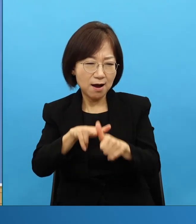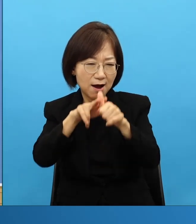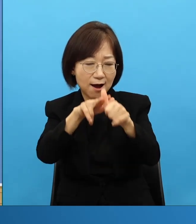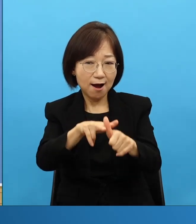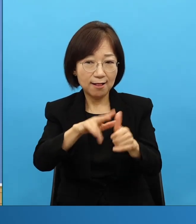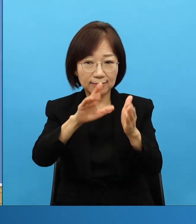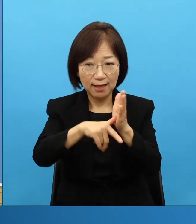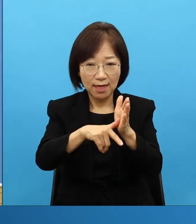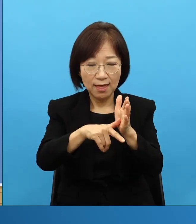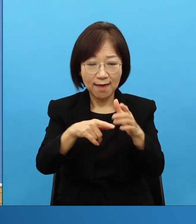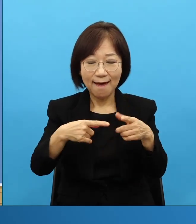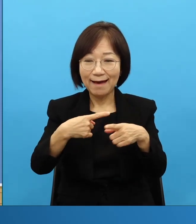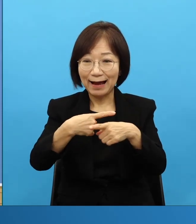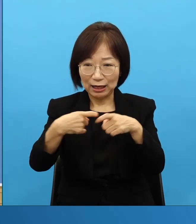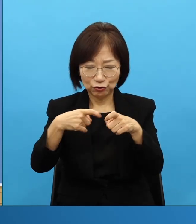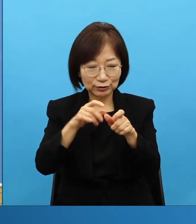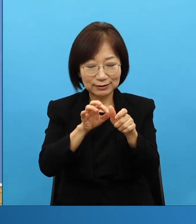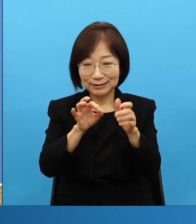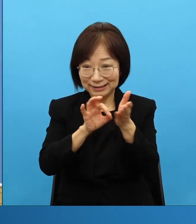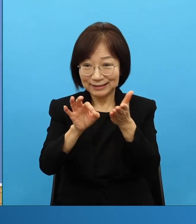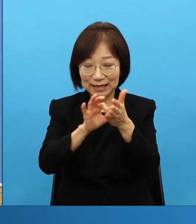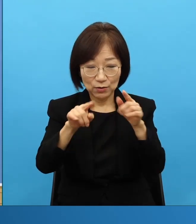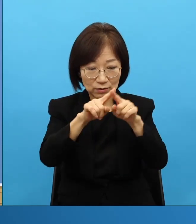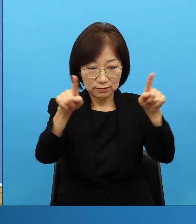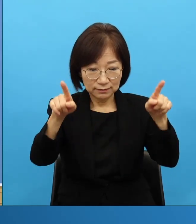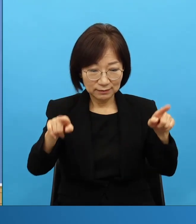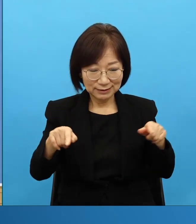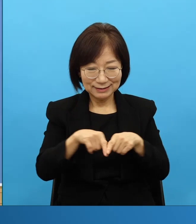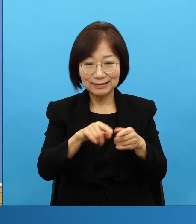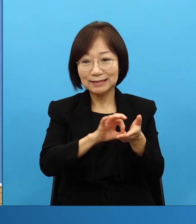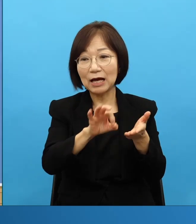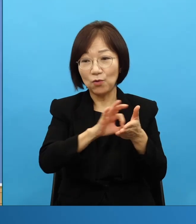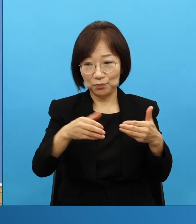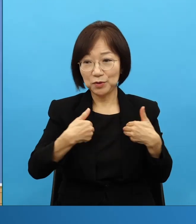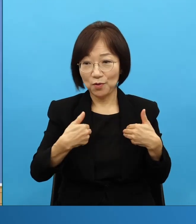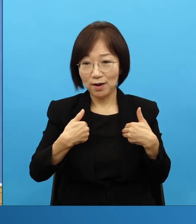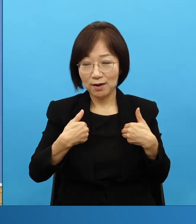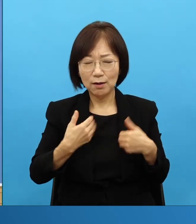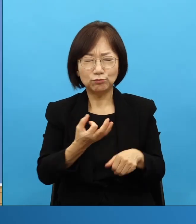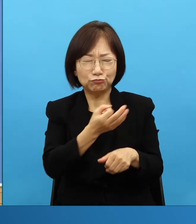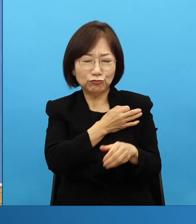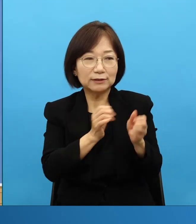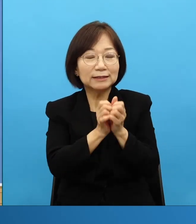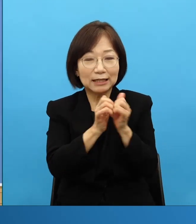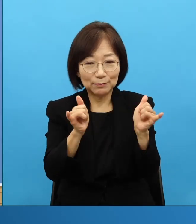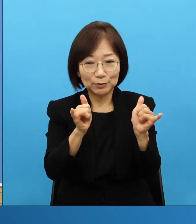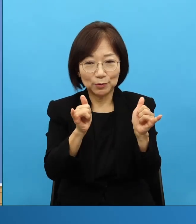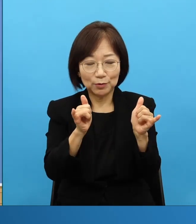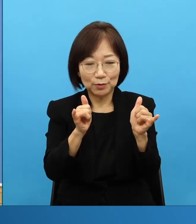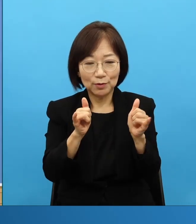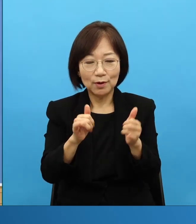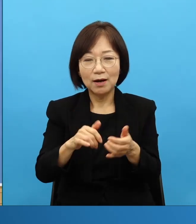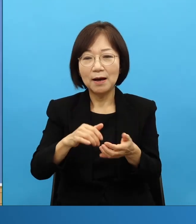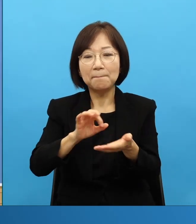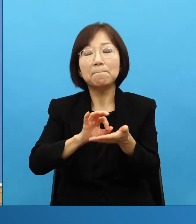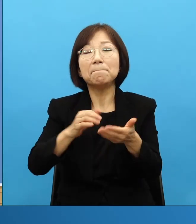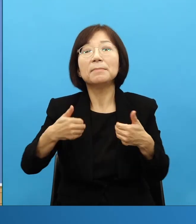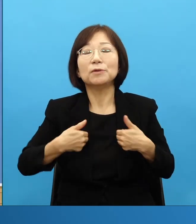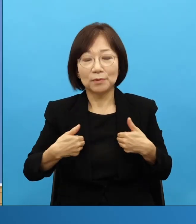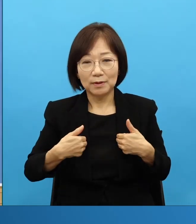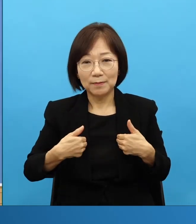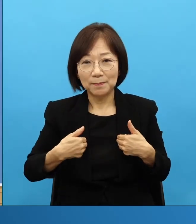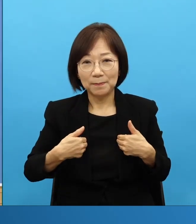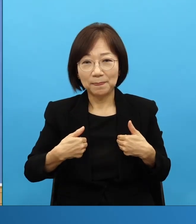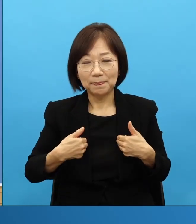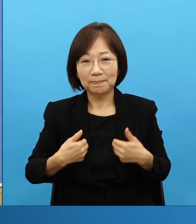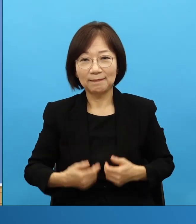타고요. 집에서도 반드시 가죽을 써요. Soldiers and whatnot in the military, even inside the homes, we see that they use leather upon their horses inside of their homes.